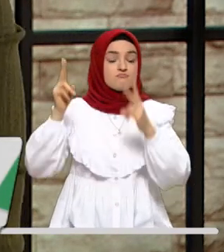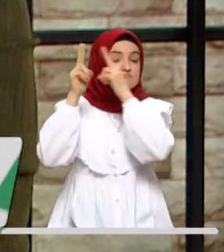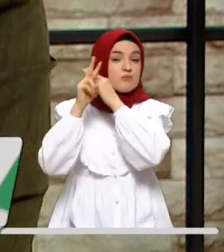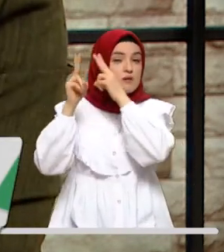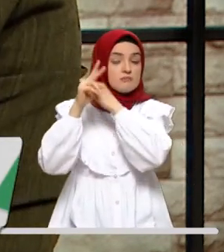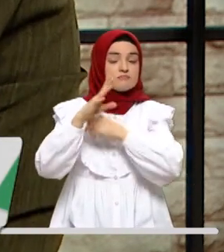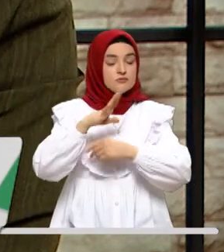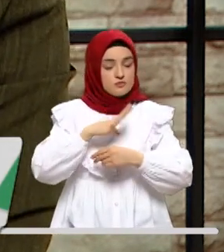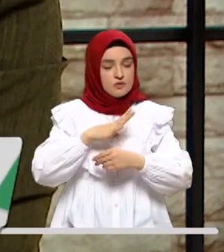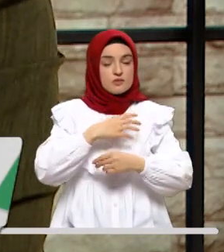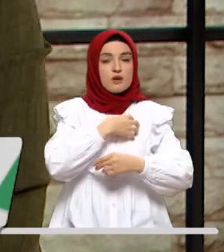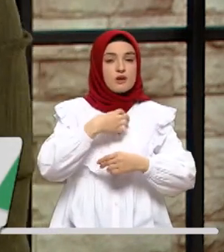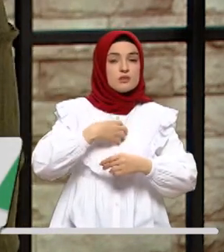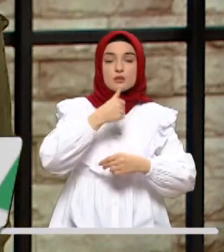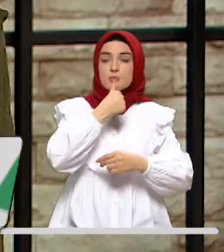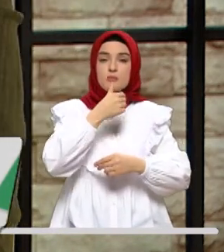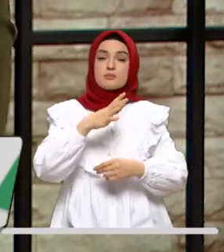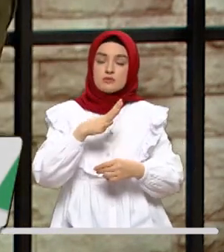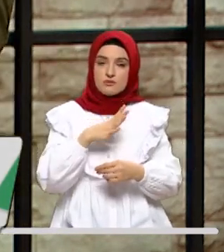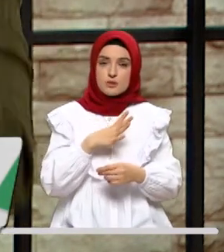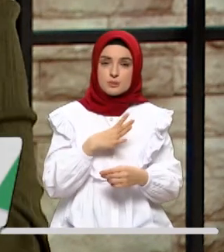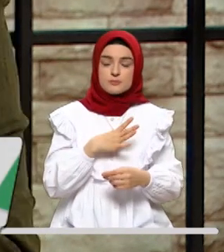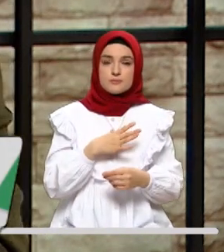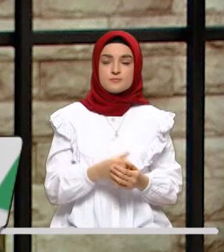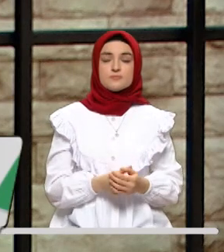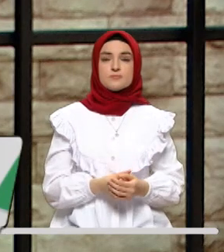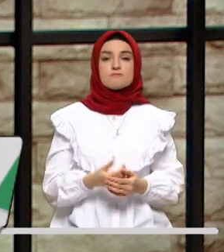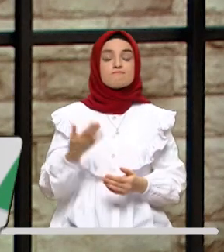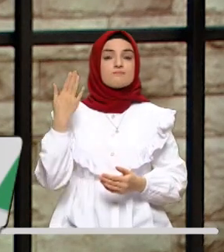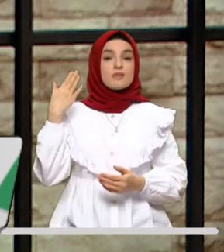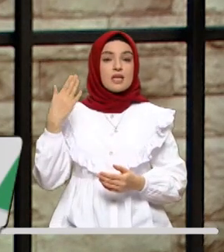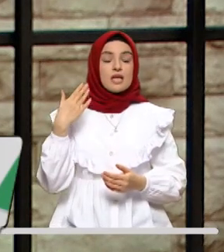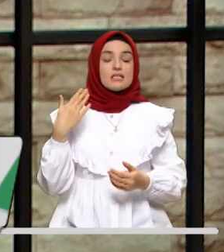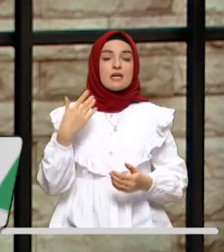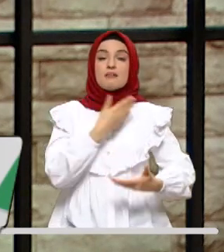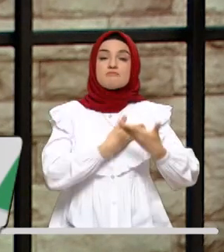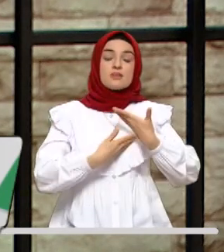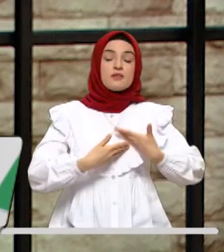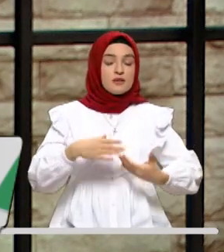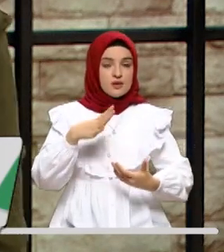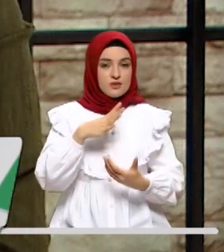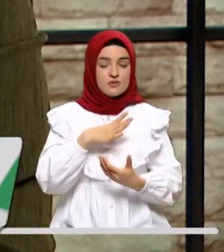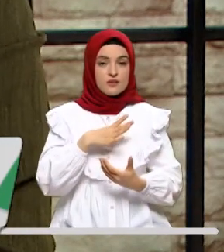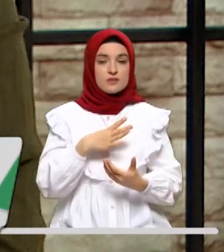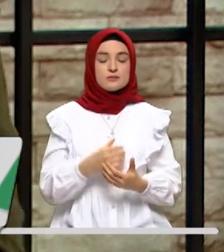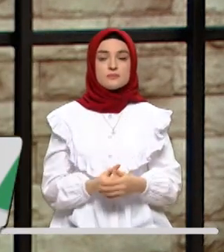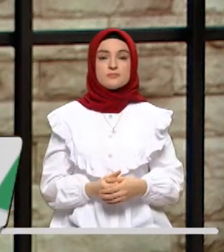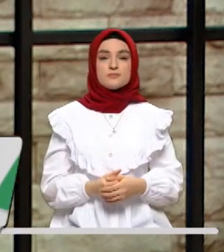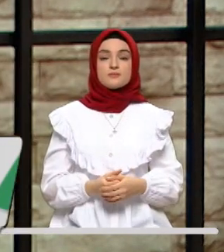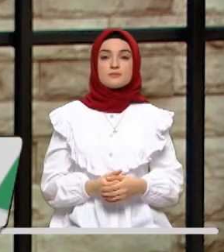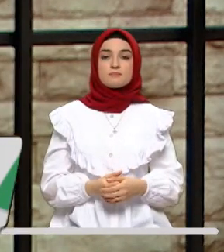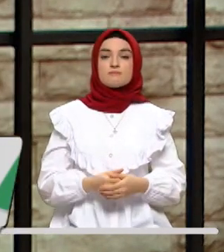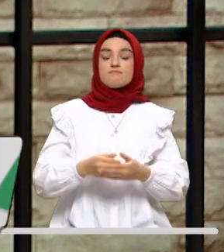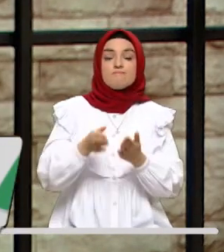muydu? Anaları yok muydu, babaları yok muydu? Eski deyimimizde yavukluları yok muydu? Sevgilileri yok muydu? Vardı. Mektup